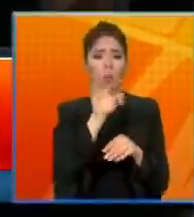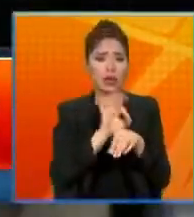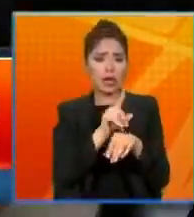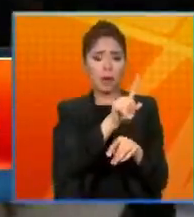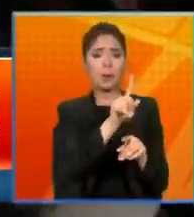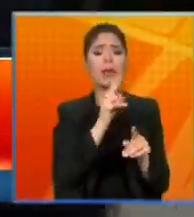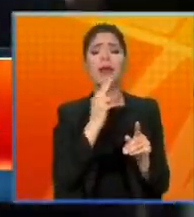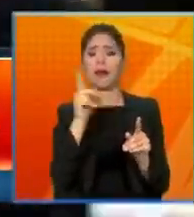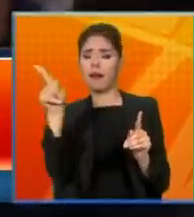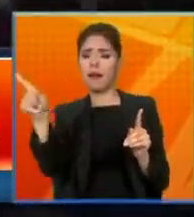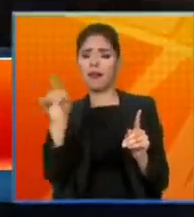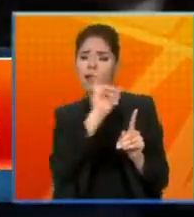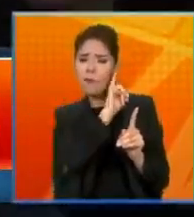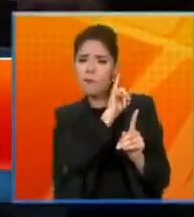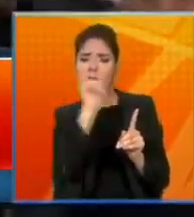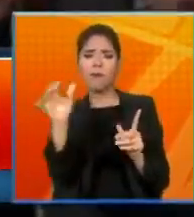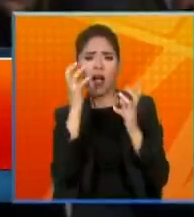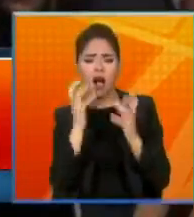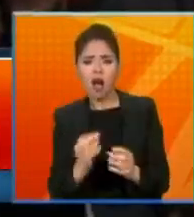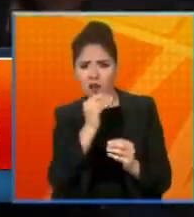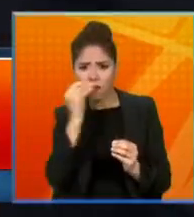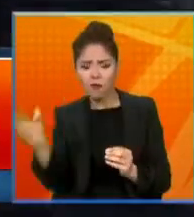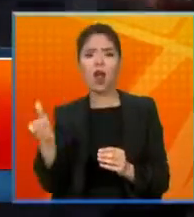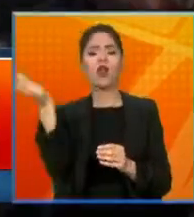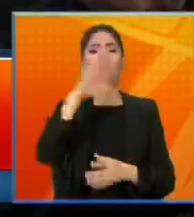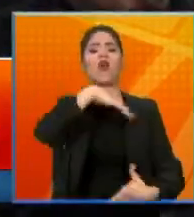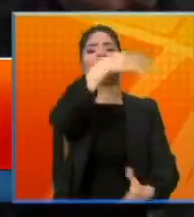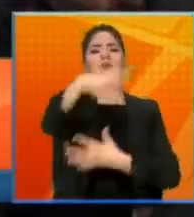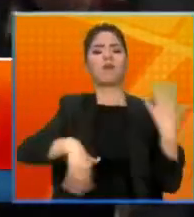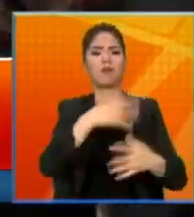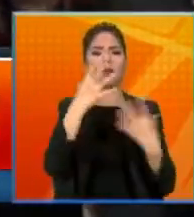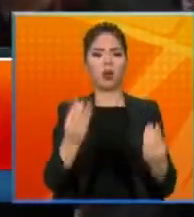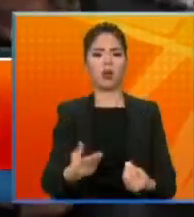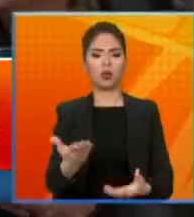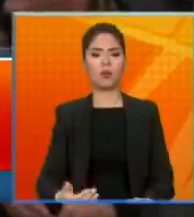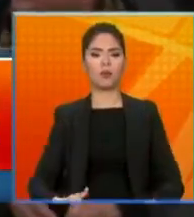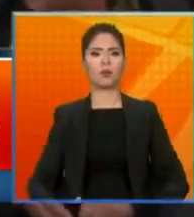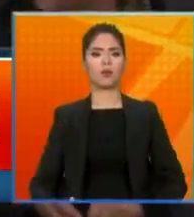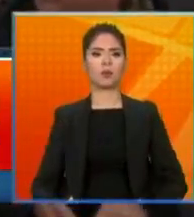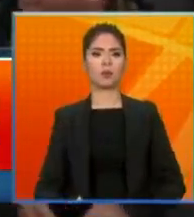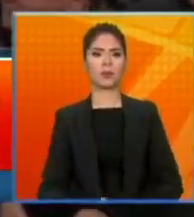ağza alınmayacak sözler söyledi. Kongre salonu bir anda karıştı.